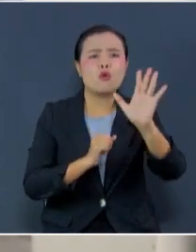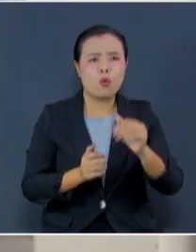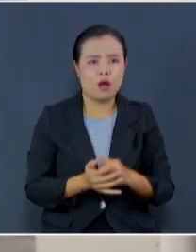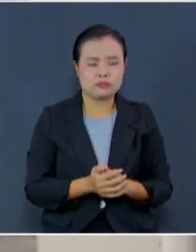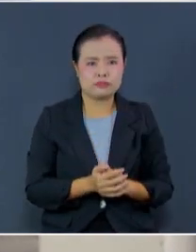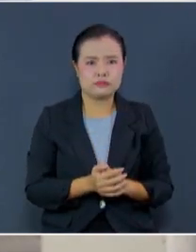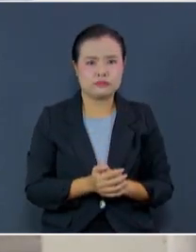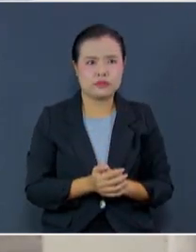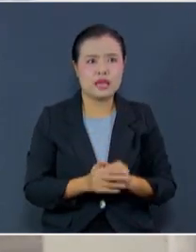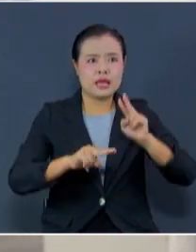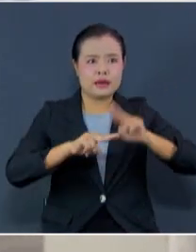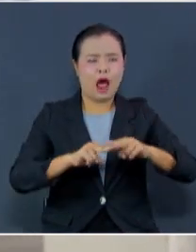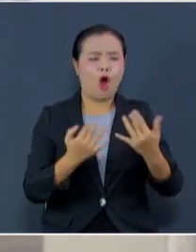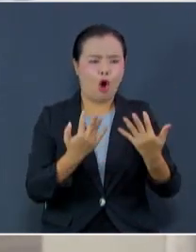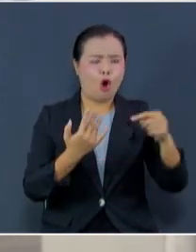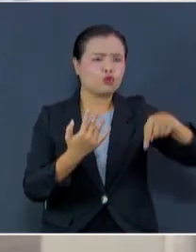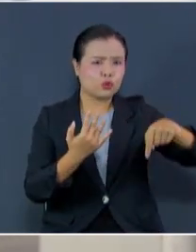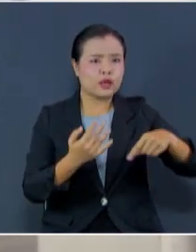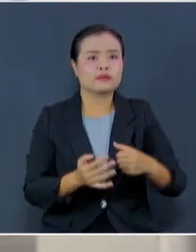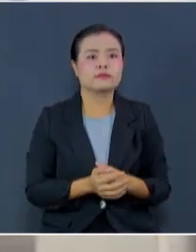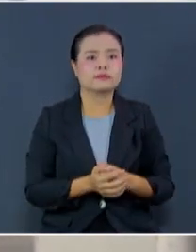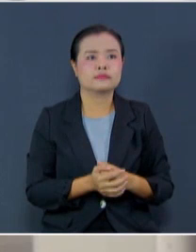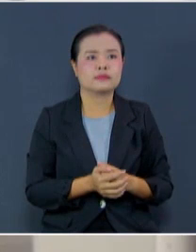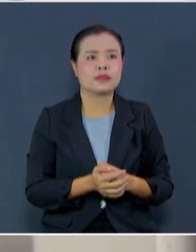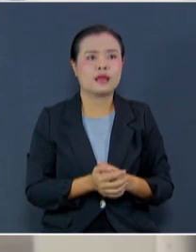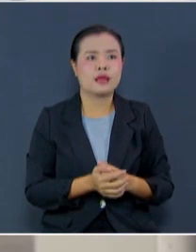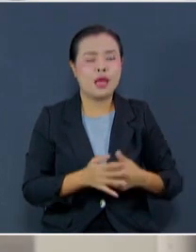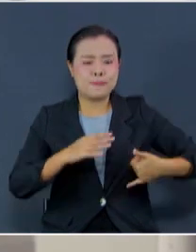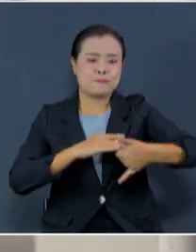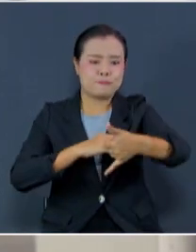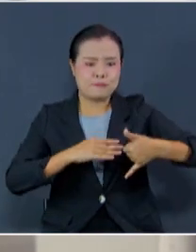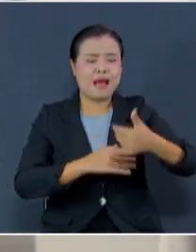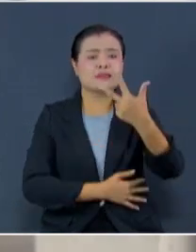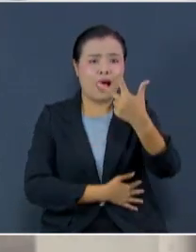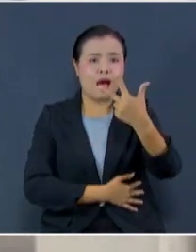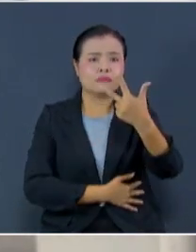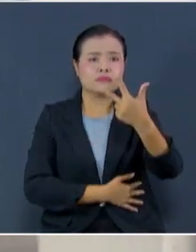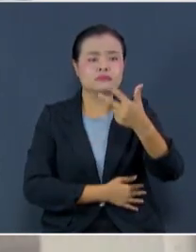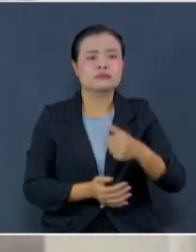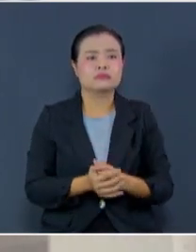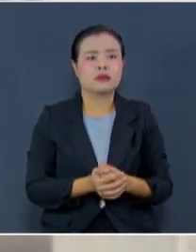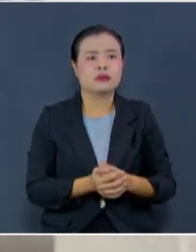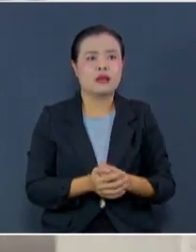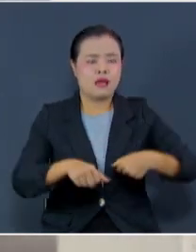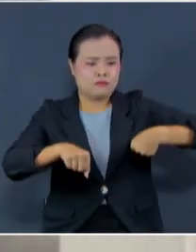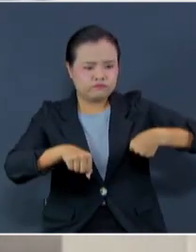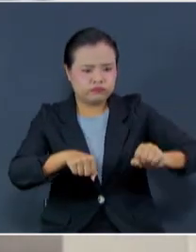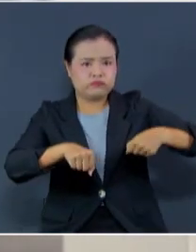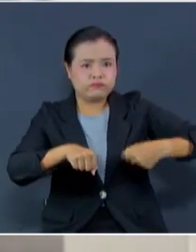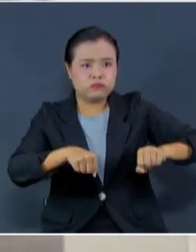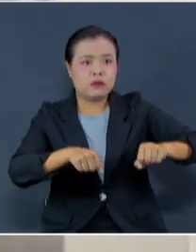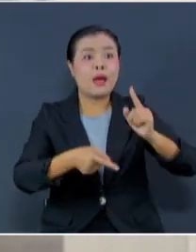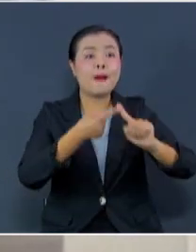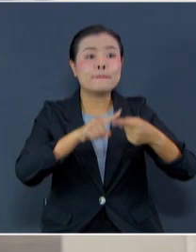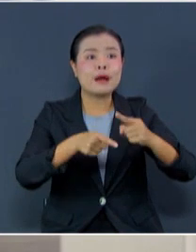างนั้นเนี่ยจะนั่งรออยู่ตรงนี้ที่เดินไปหาแคชเชียร์3รอบพอรอบที่3ที่เดินไปหาเขาสตาร์ทรถแล้วเพื่อน